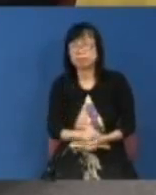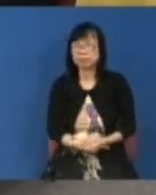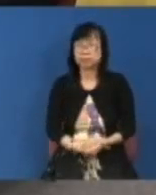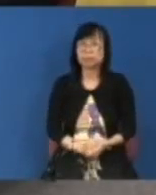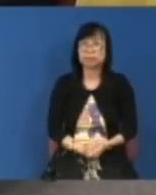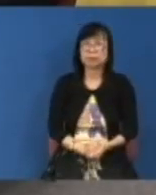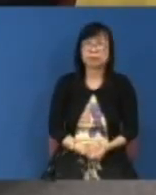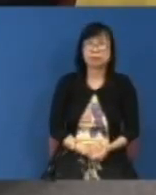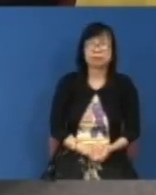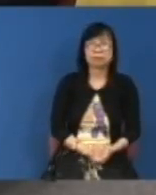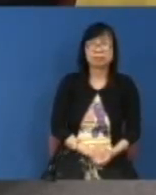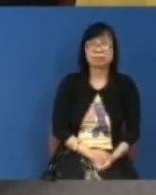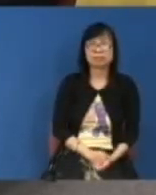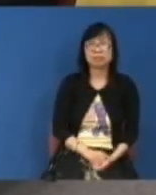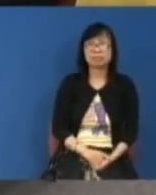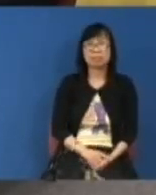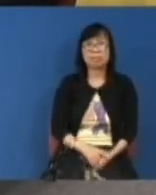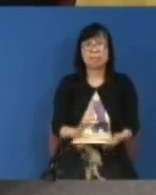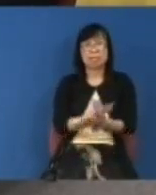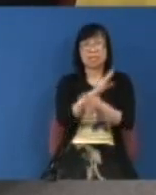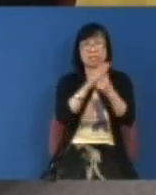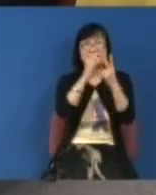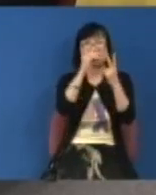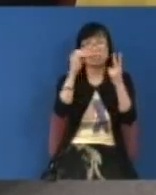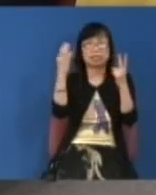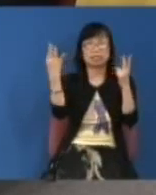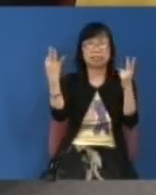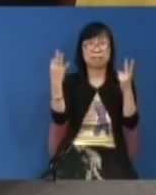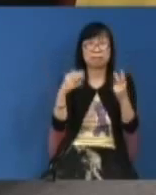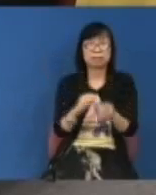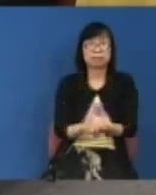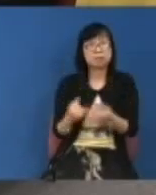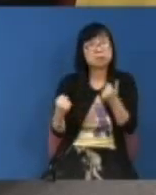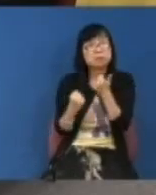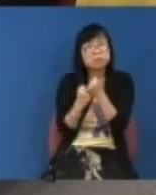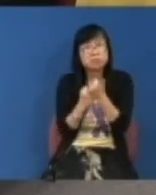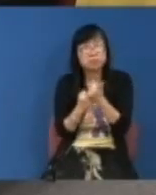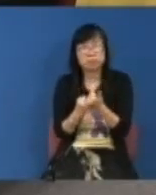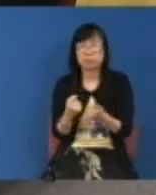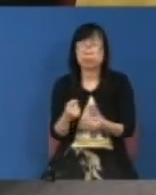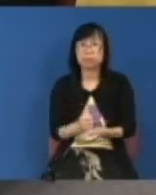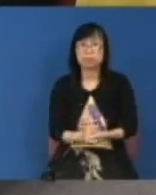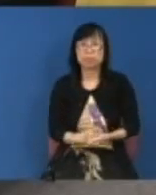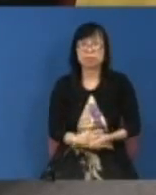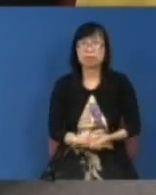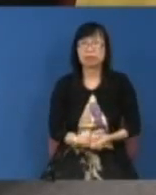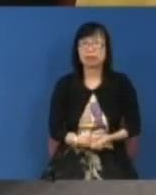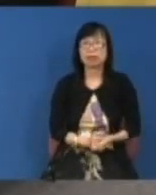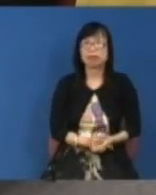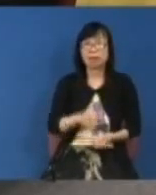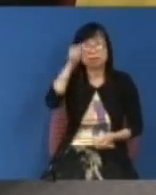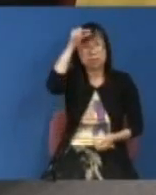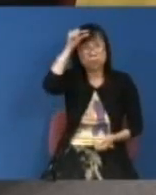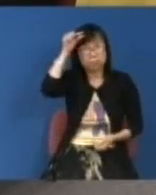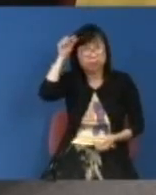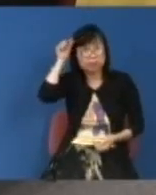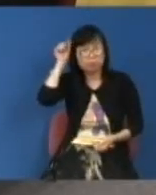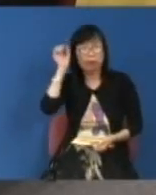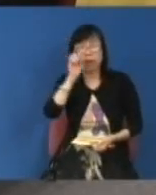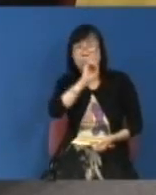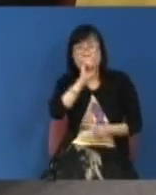咗啲咩嘢翻嚟，唔係攞咗。 2003年出嚟撐一撐之後，董建華坐喺度，冇人夠膽叫佢落